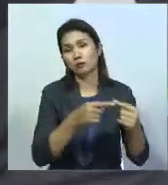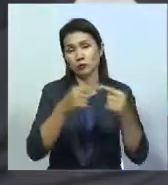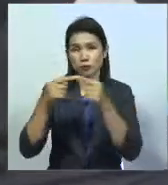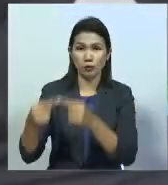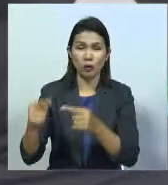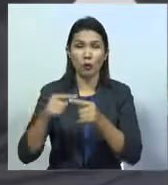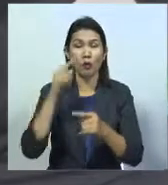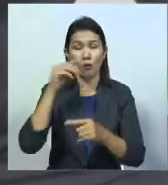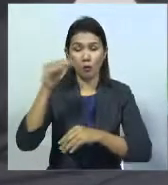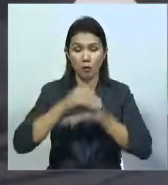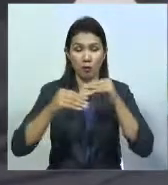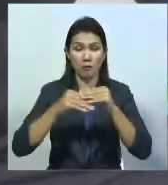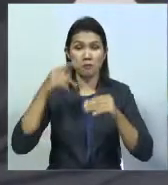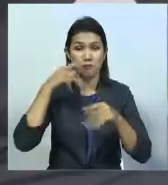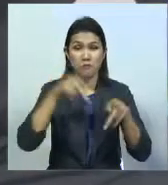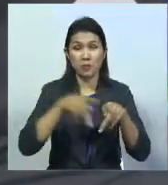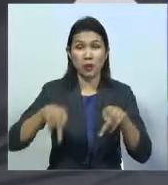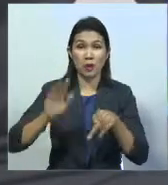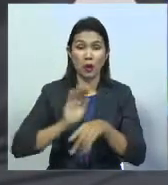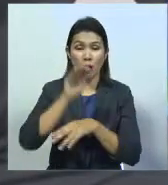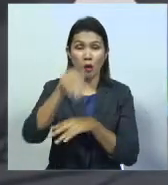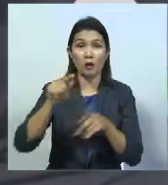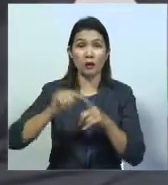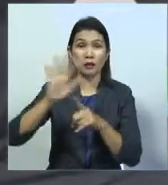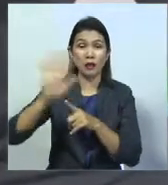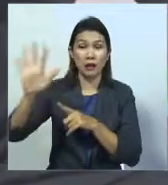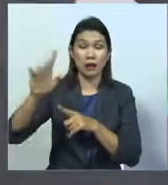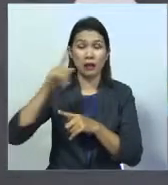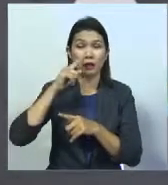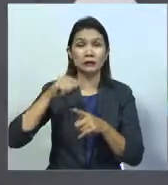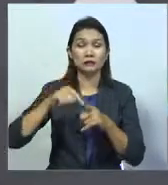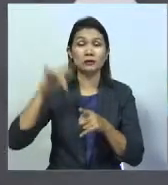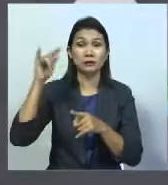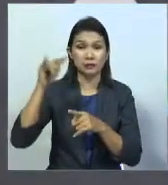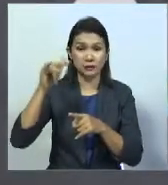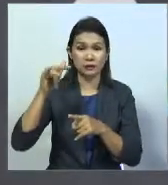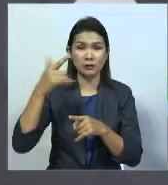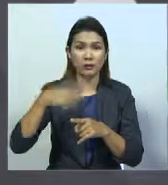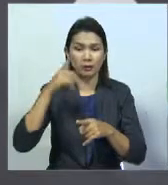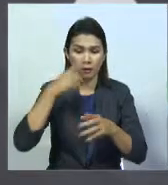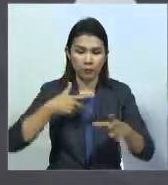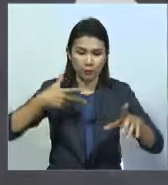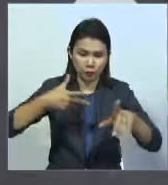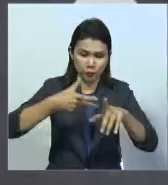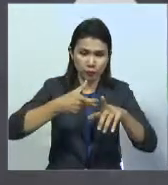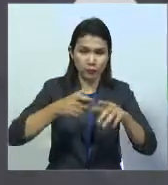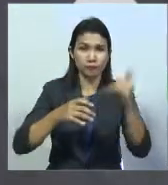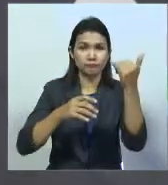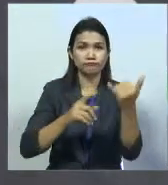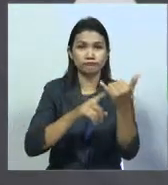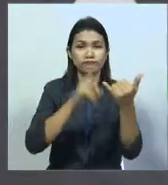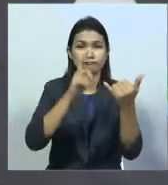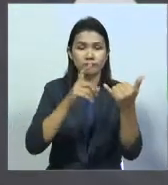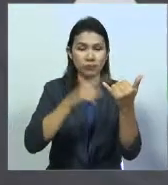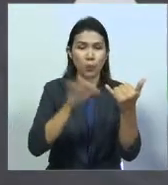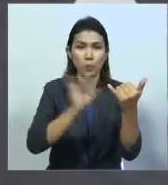ไปยังองค์การพิพิธภัณฑ์แห่งชาติคลอง5จังหวัดปทุมธานีเพื่อสต๊าฟแล้วก็หลังสต๊าฟเสร็จจะนำกลับมาจัดแสดงไว้ที่สถาน